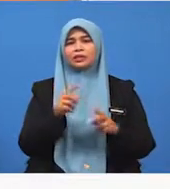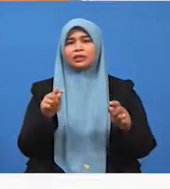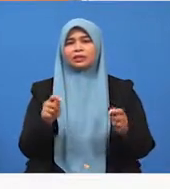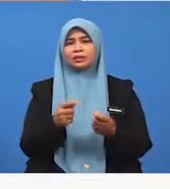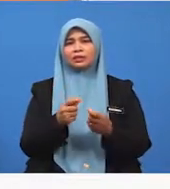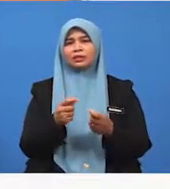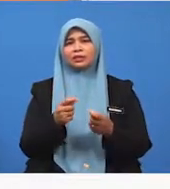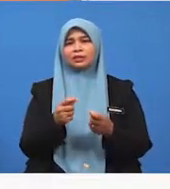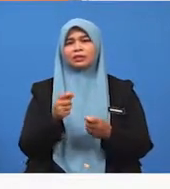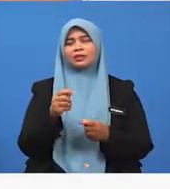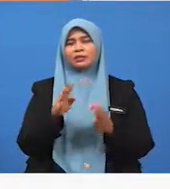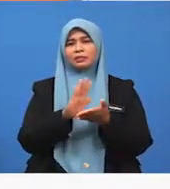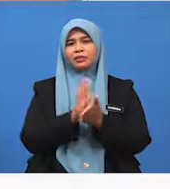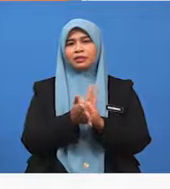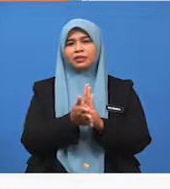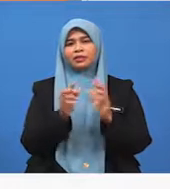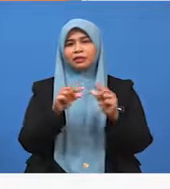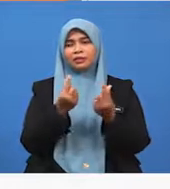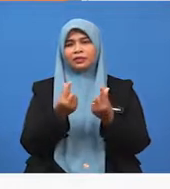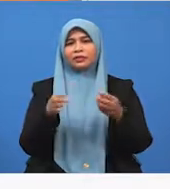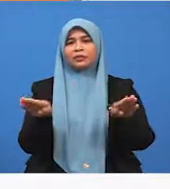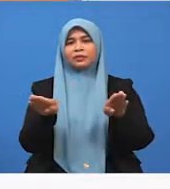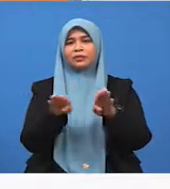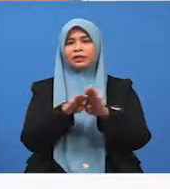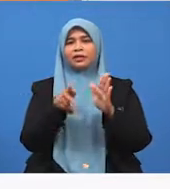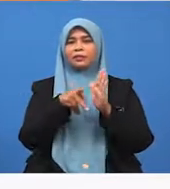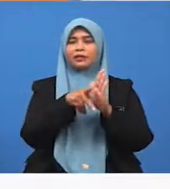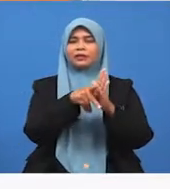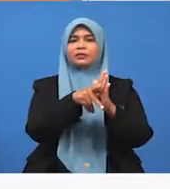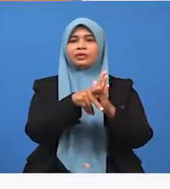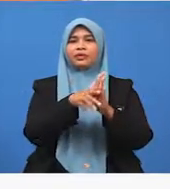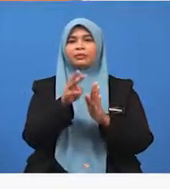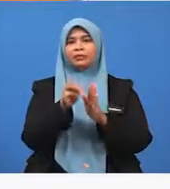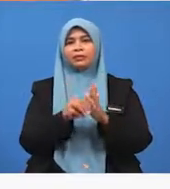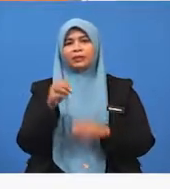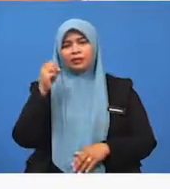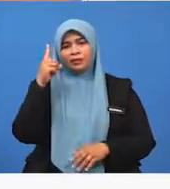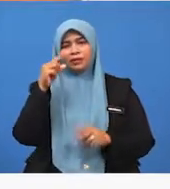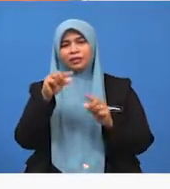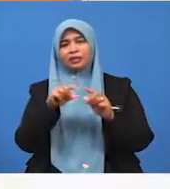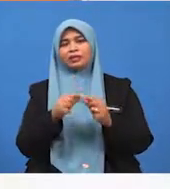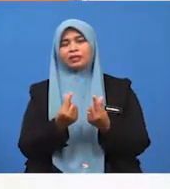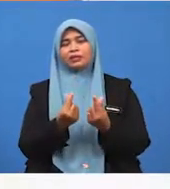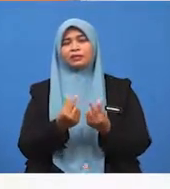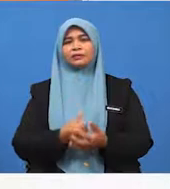tindakan menjadikan Al-Quran sebagai panduan memahami Al-Quran.